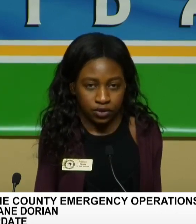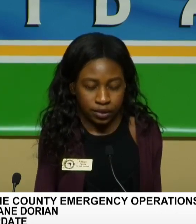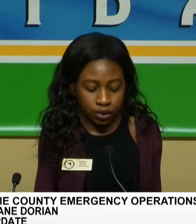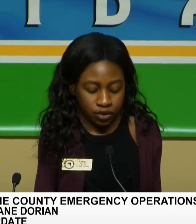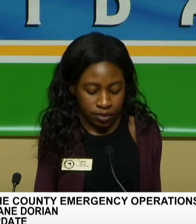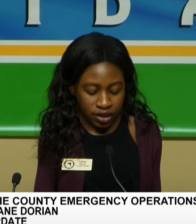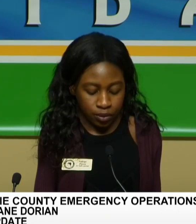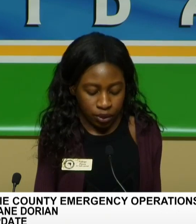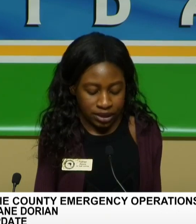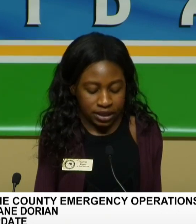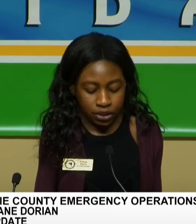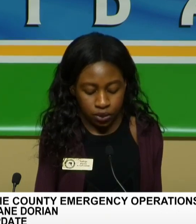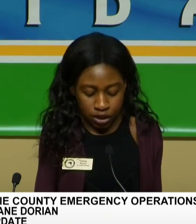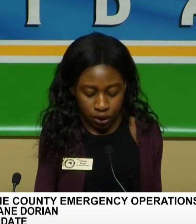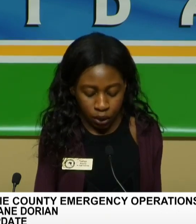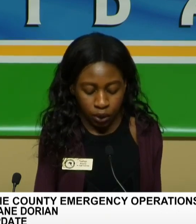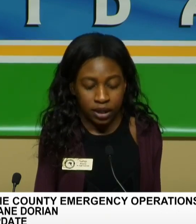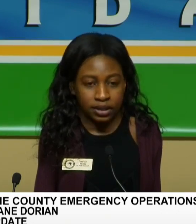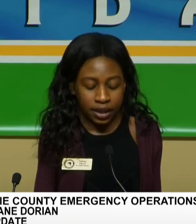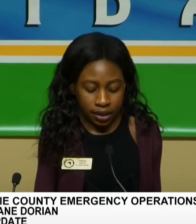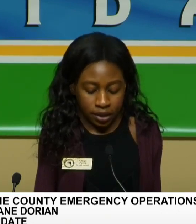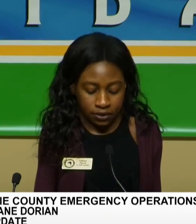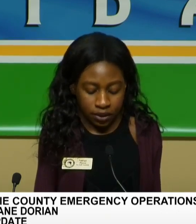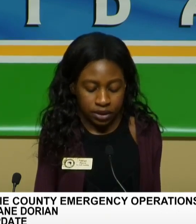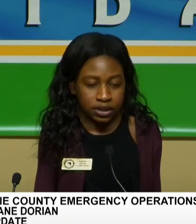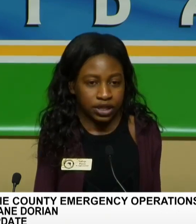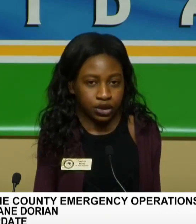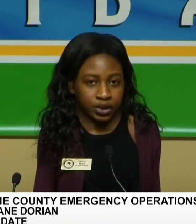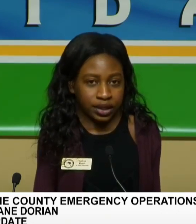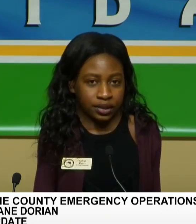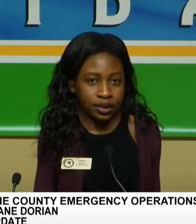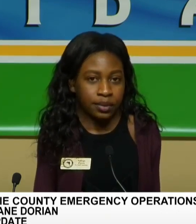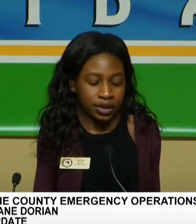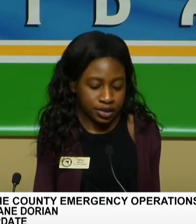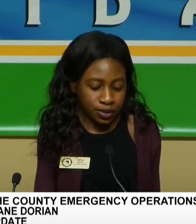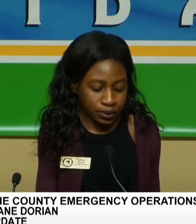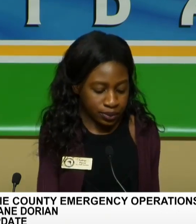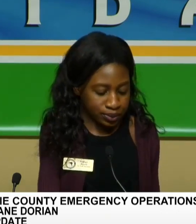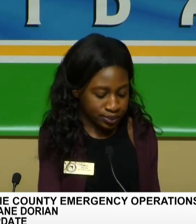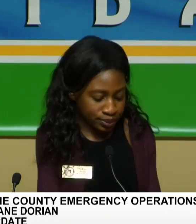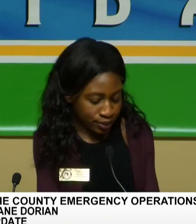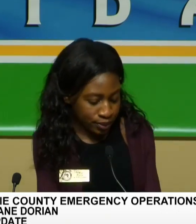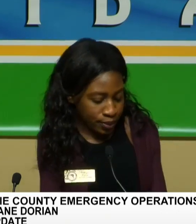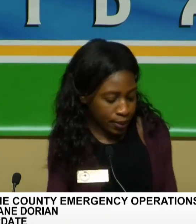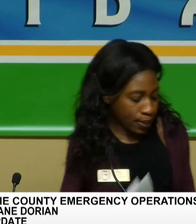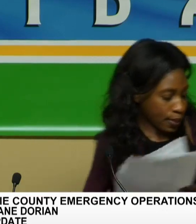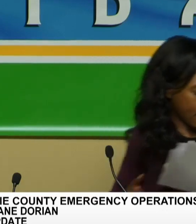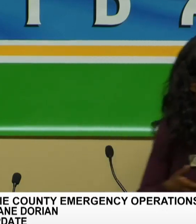www.saintlucieco.gov/hurricane. Merci beaucoup.